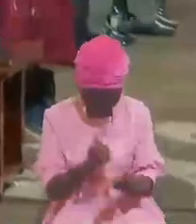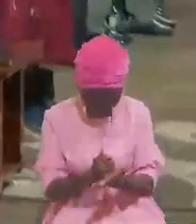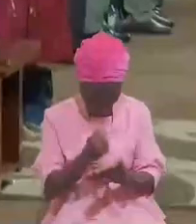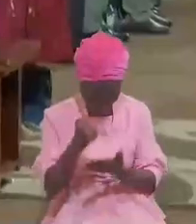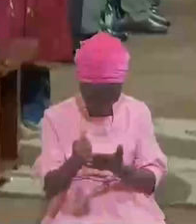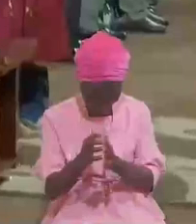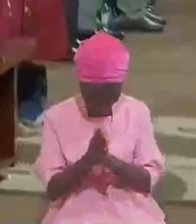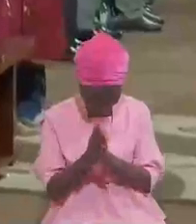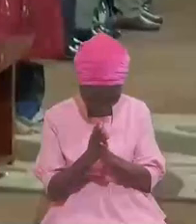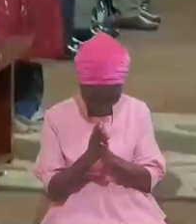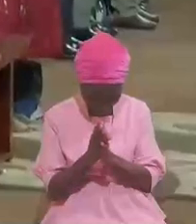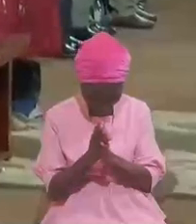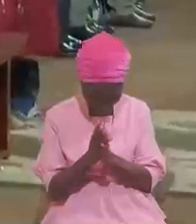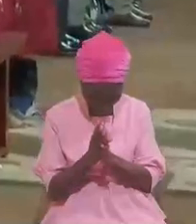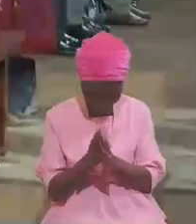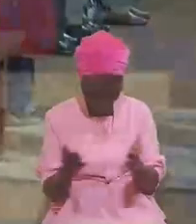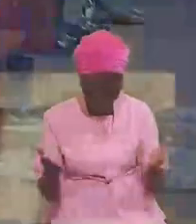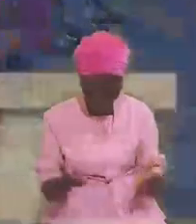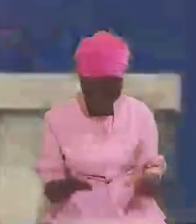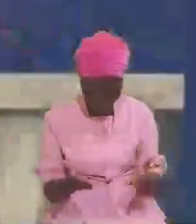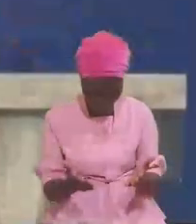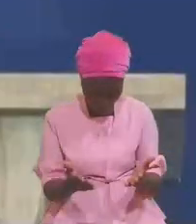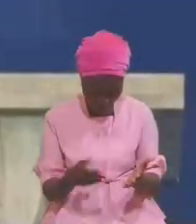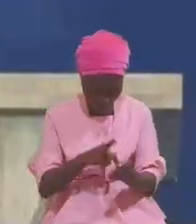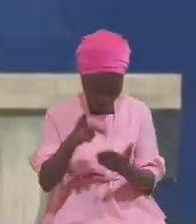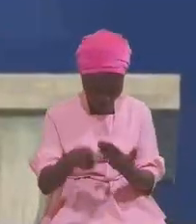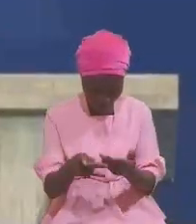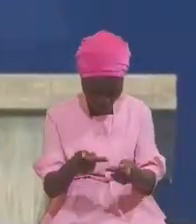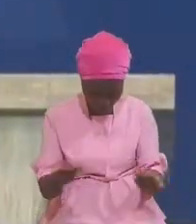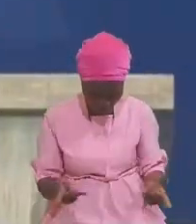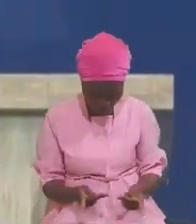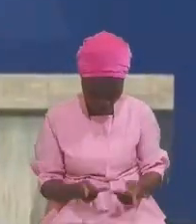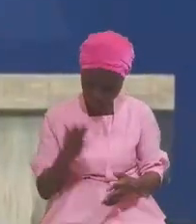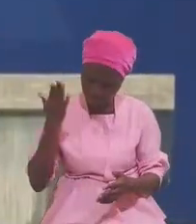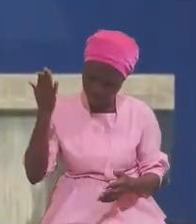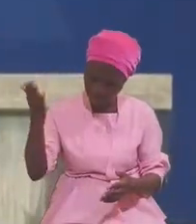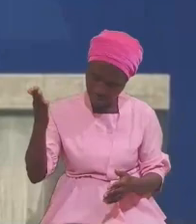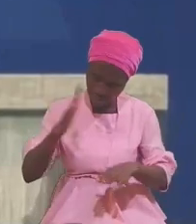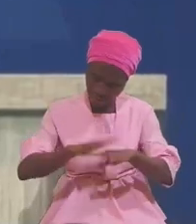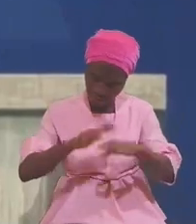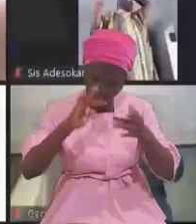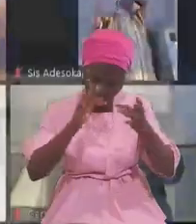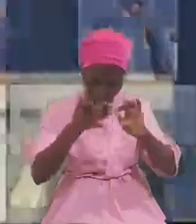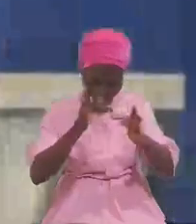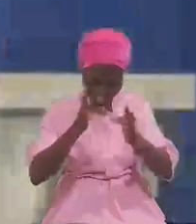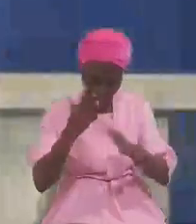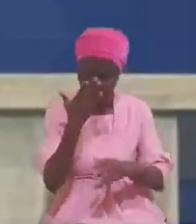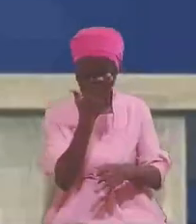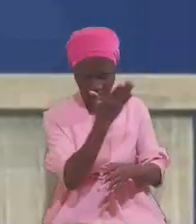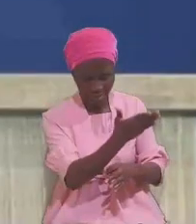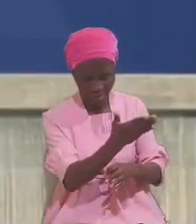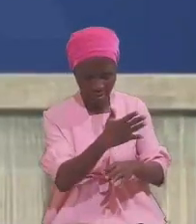Jésus-Christ. Ici à Lusaka, là-bas en ligne, là-bas à la